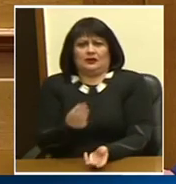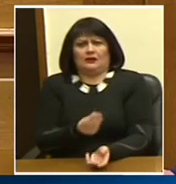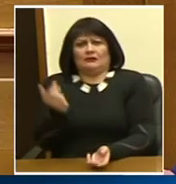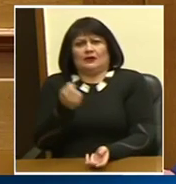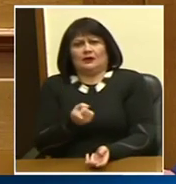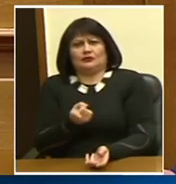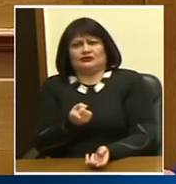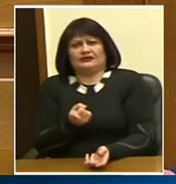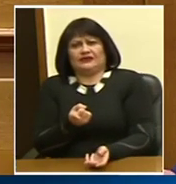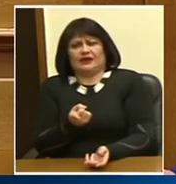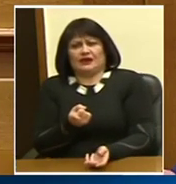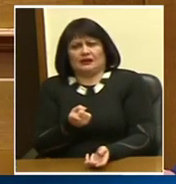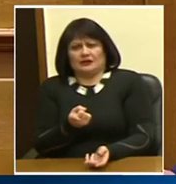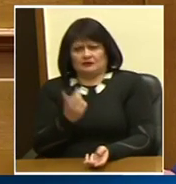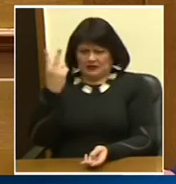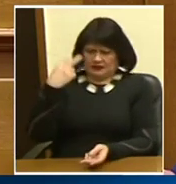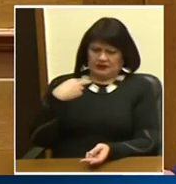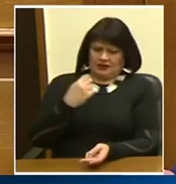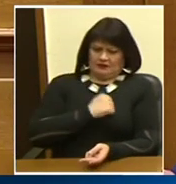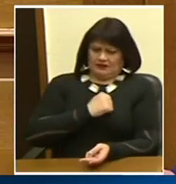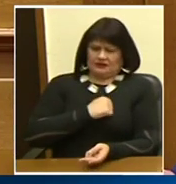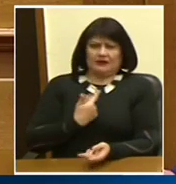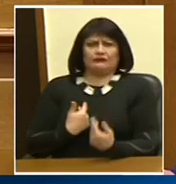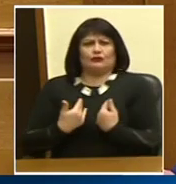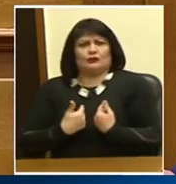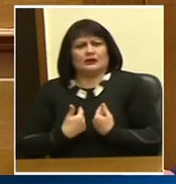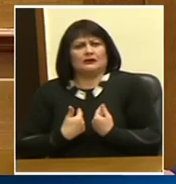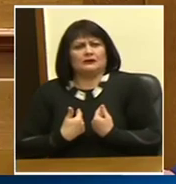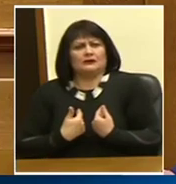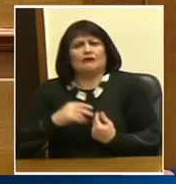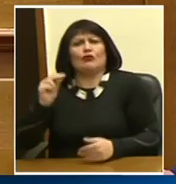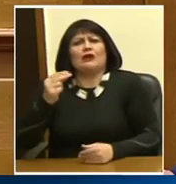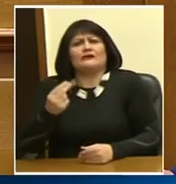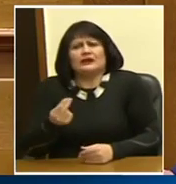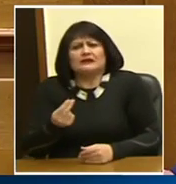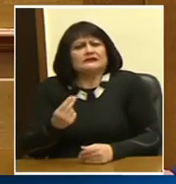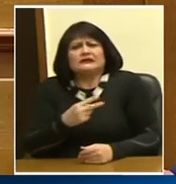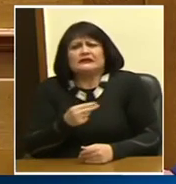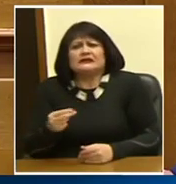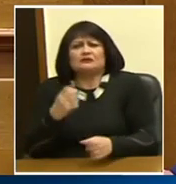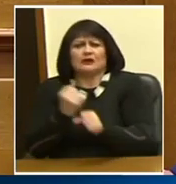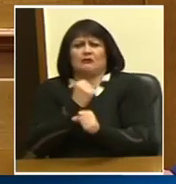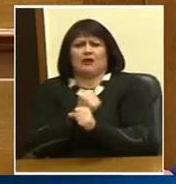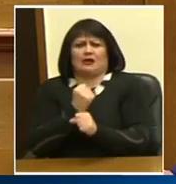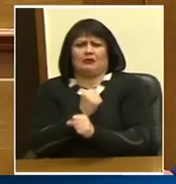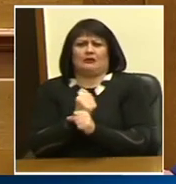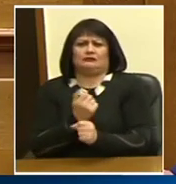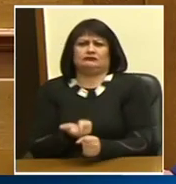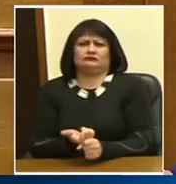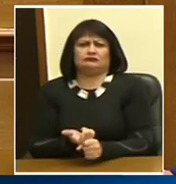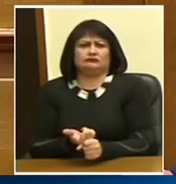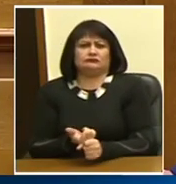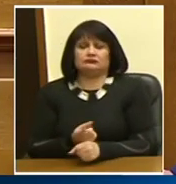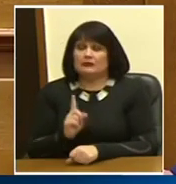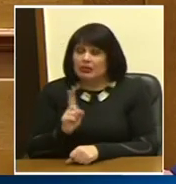ελληνικής κοινωνίας να θεωρεί ότι ο βουλευτής είναι επάγγελμα, διότι δεν